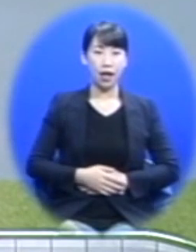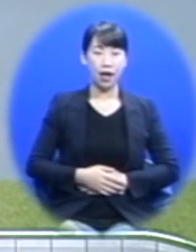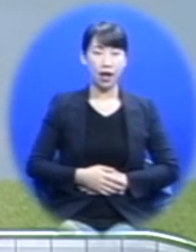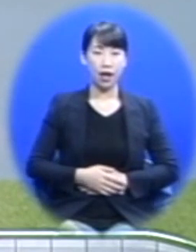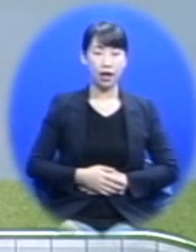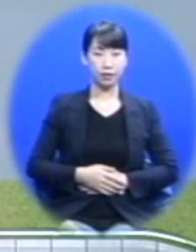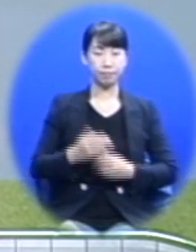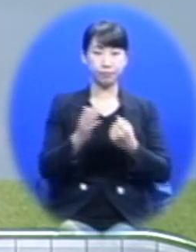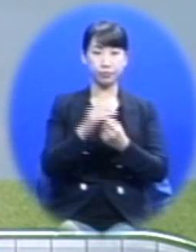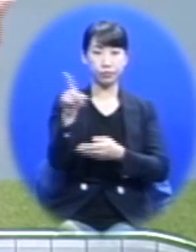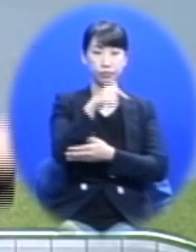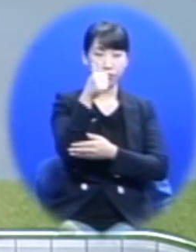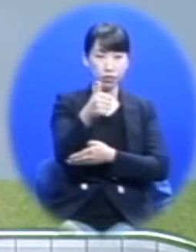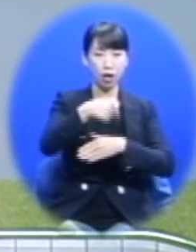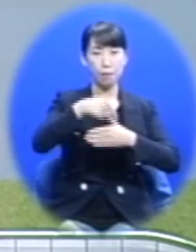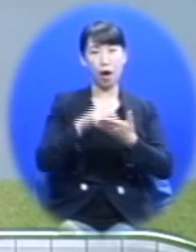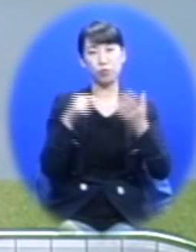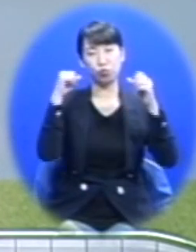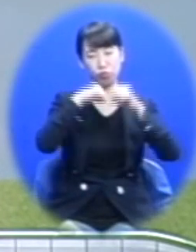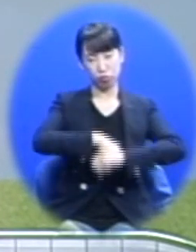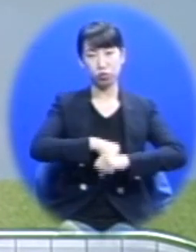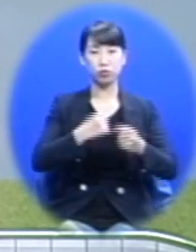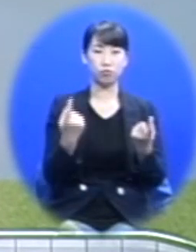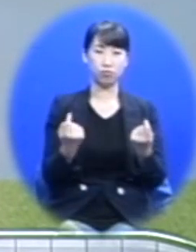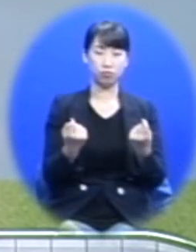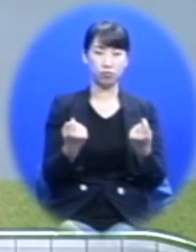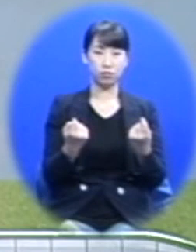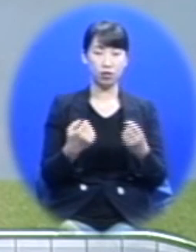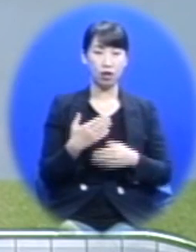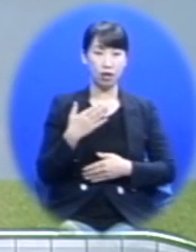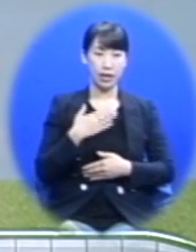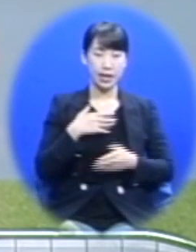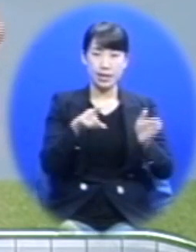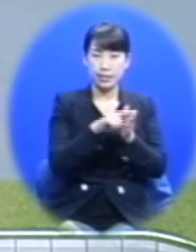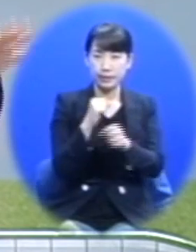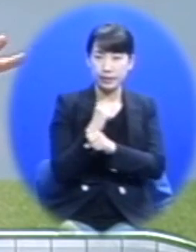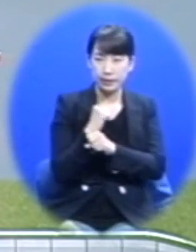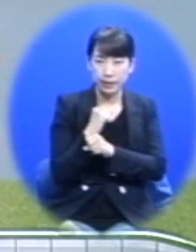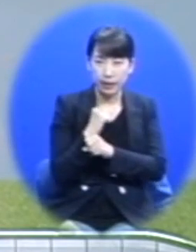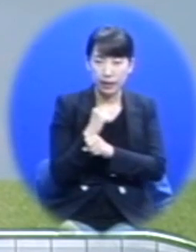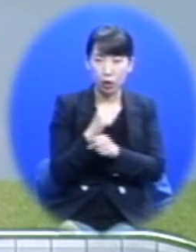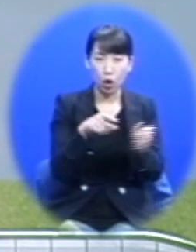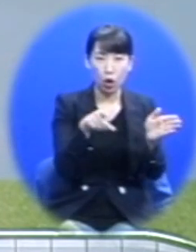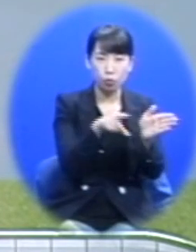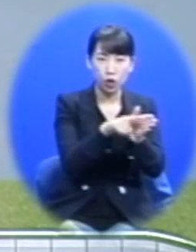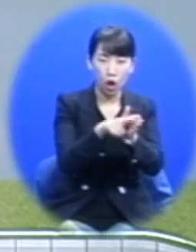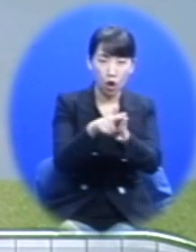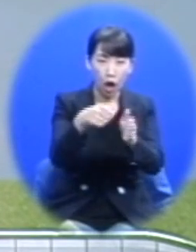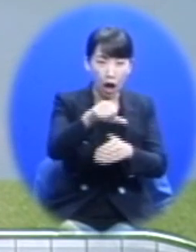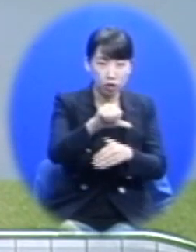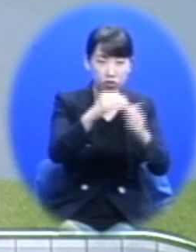그래서 다윗이 마음이 이렇게 무너진 거예요. 믿었던 거, 의지했던 것이 꺾어지면 누구나 다 그렇게